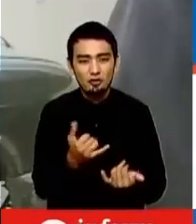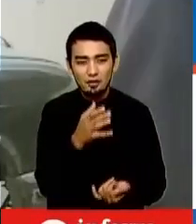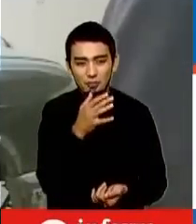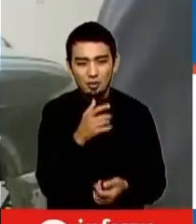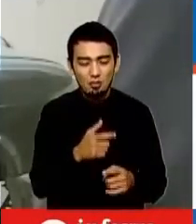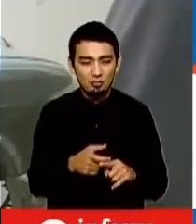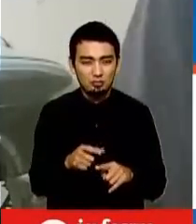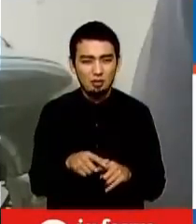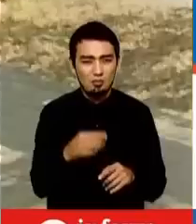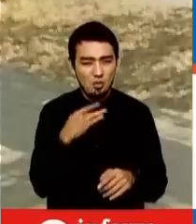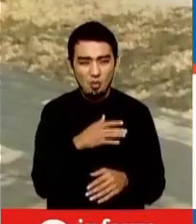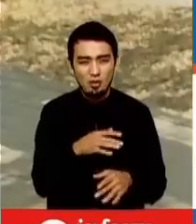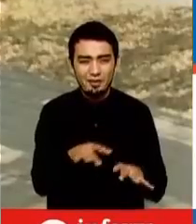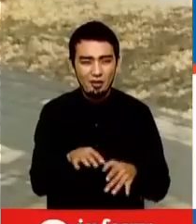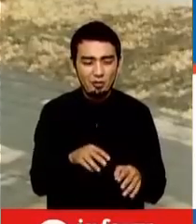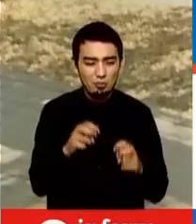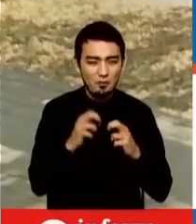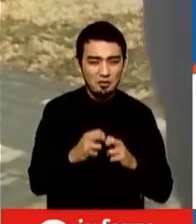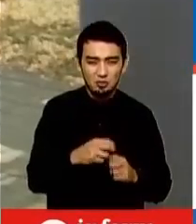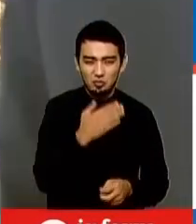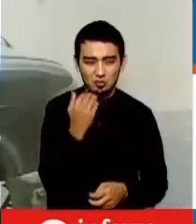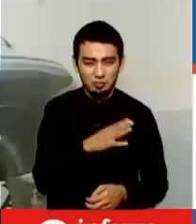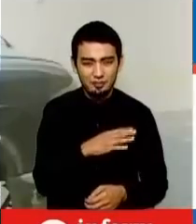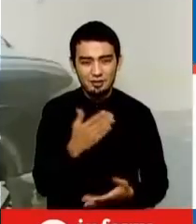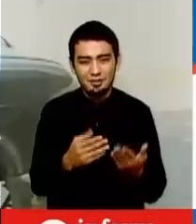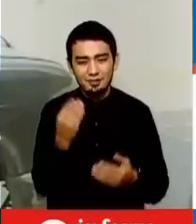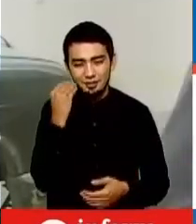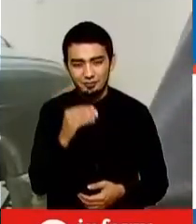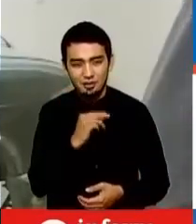огромное количество дел не исполняется. Судебный исполнитель должен качественно